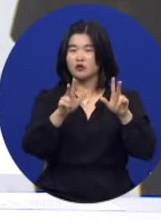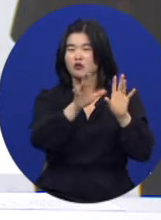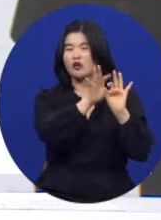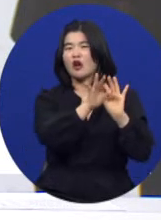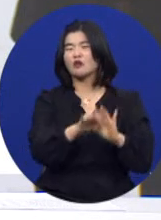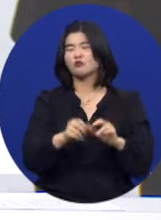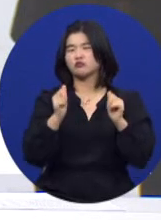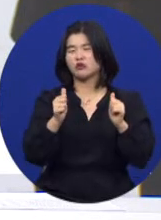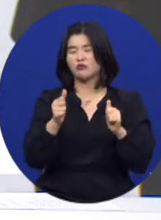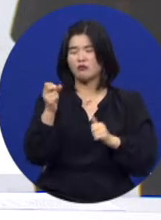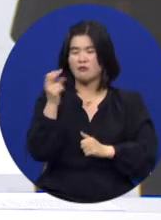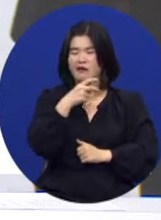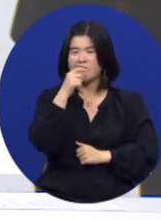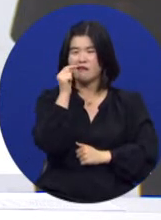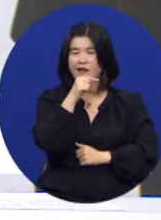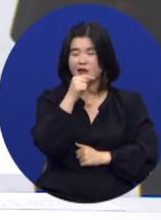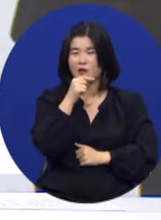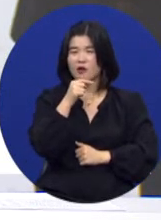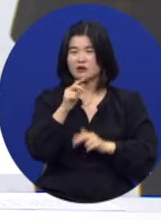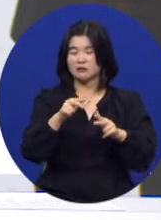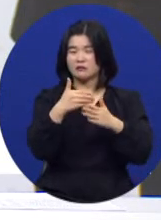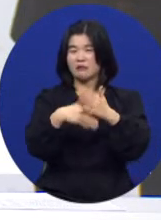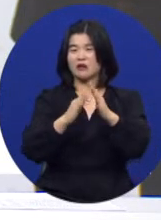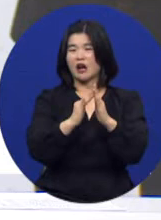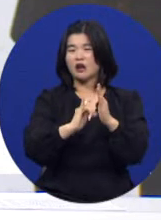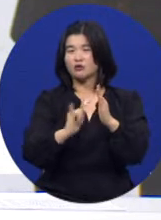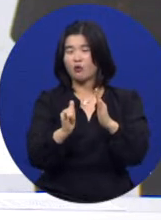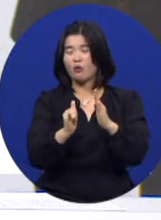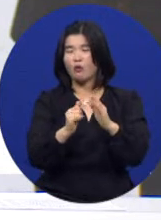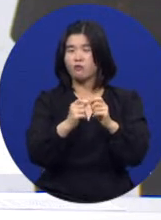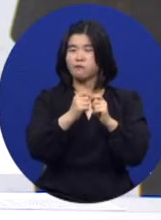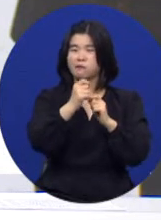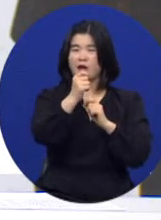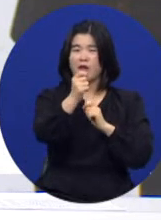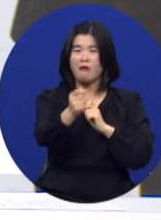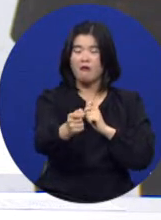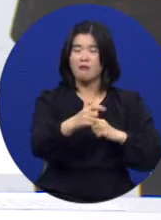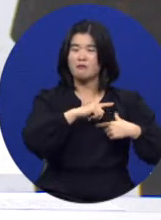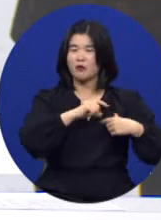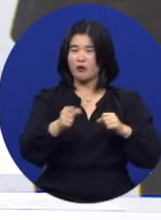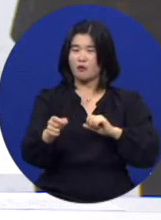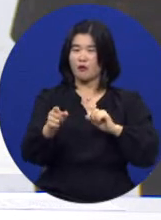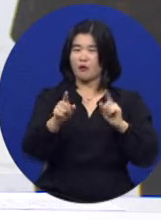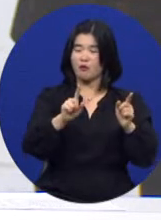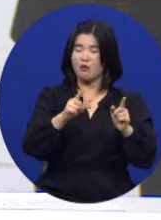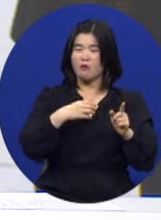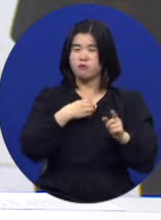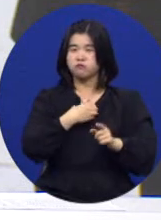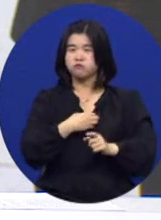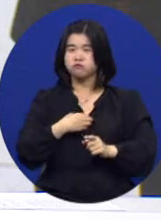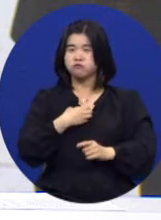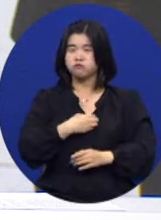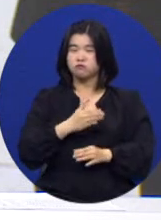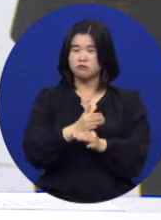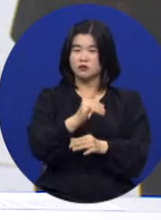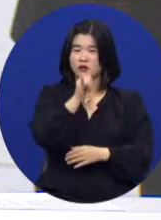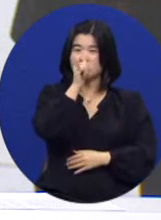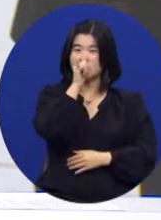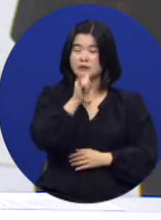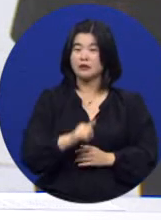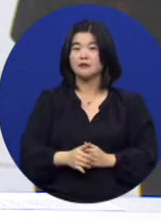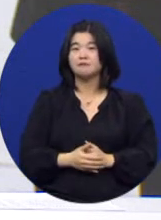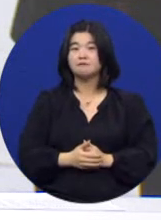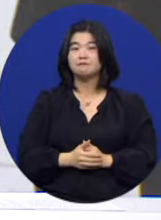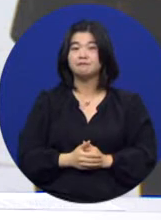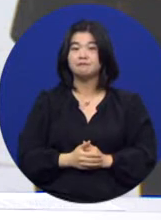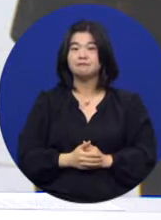여전히 재심 절차가 까다로워 유족들은 멀고 먼 명예회복에 애를 태우고 있습니다. 박주연